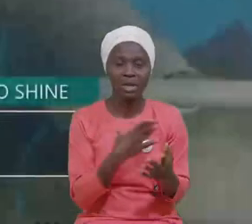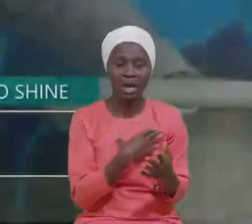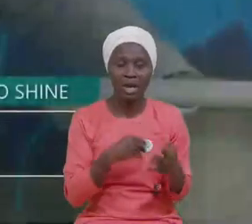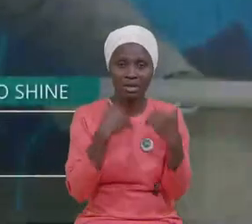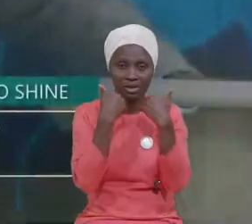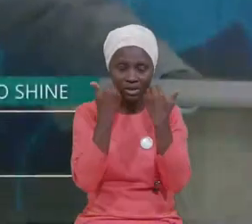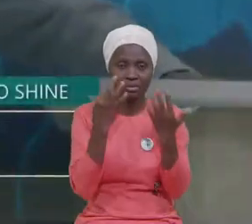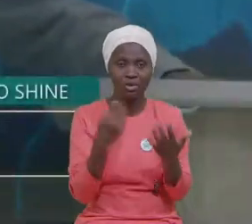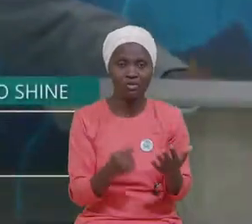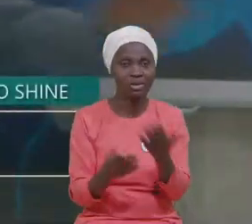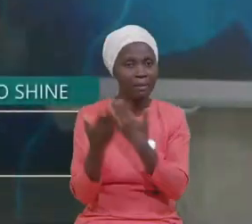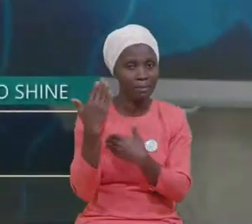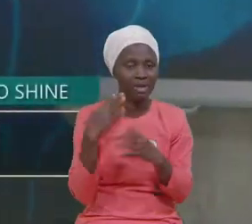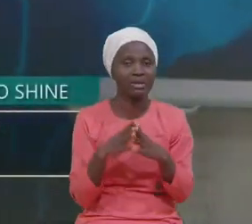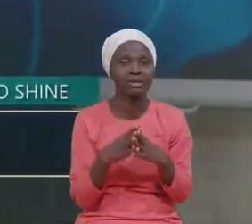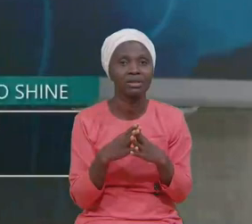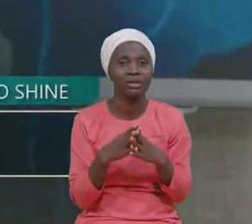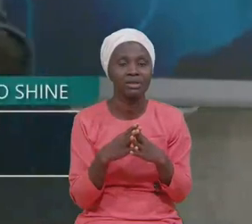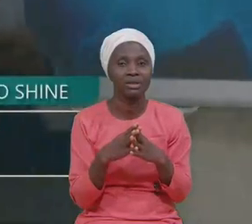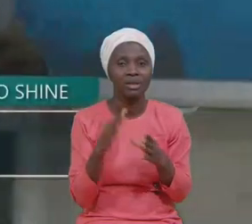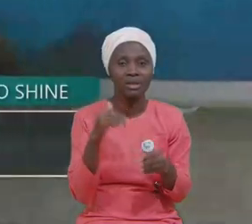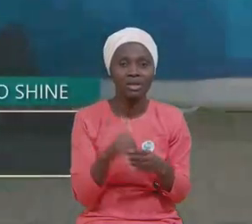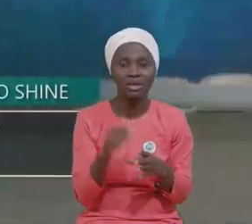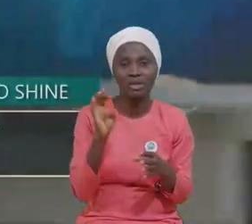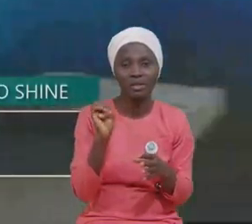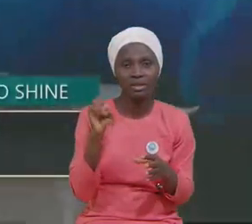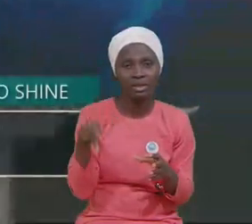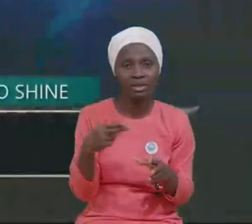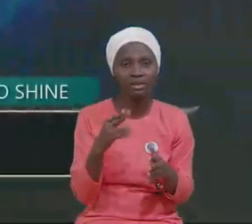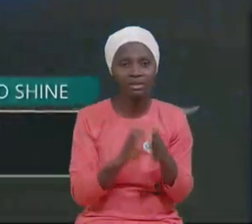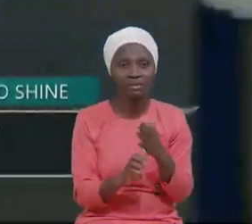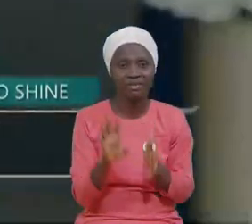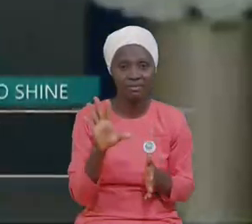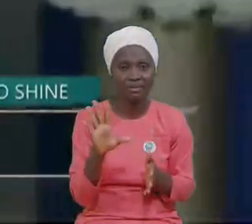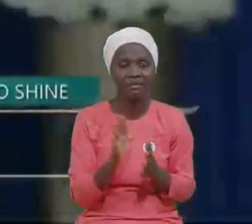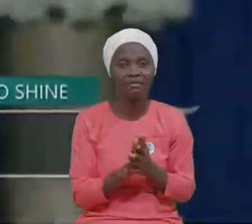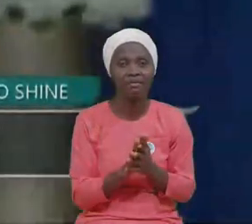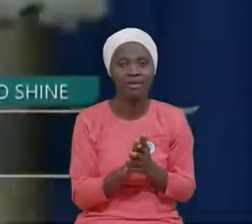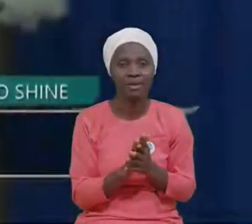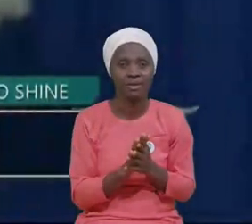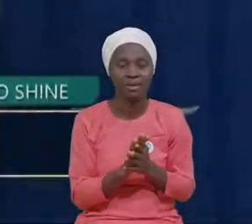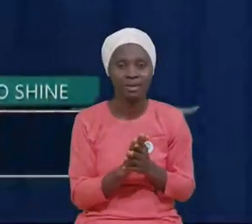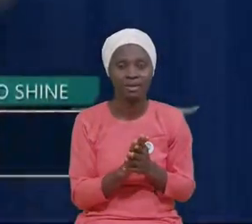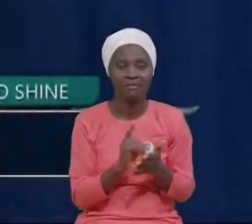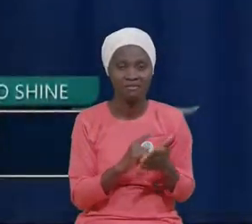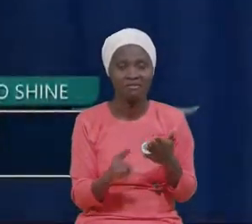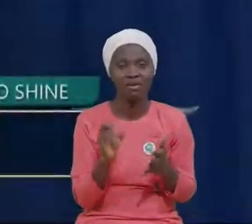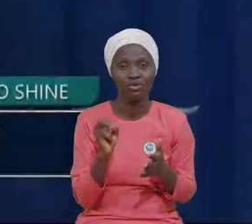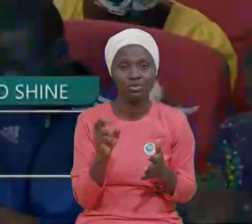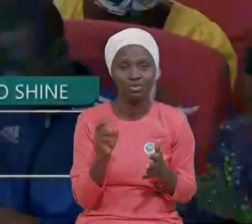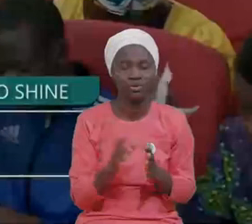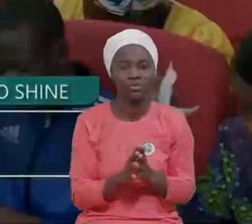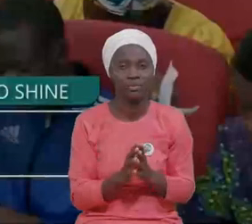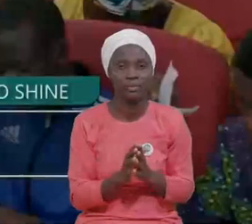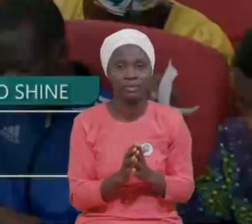honte du passé. En Éphésiens chapitre 5, voyons verset